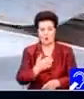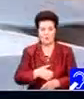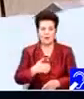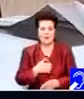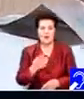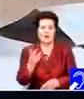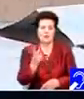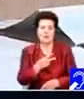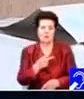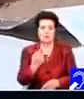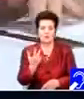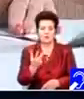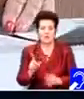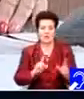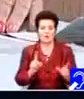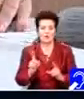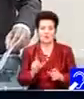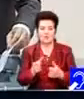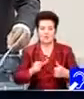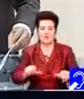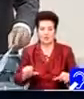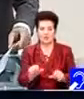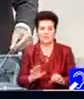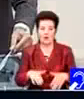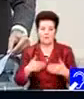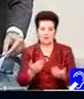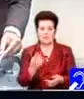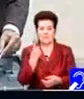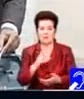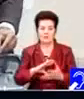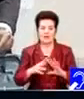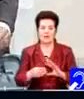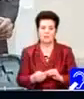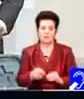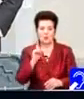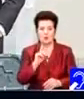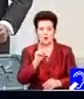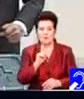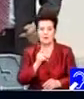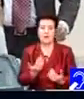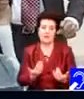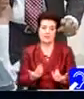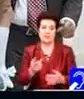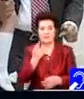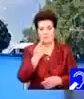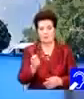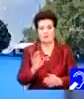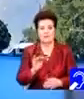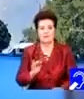ora 23, atunci când Consiliul Electoral de Circumscripție va prezenta primele rezultate. Deocamdată acestea au fost informațiile. La